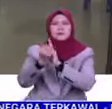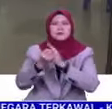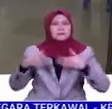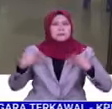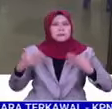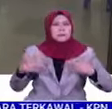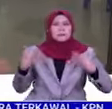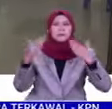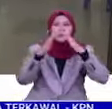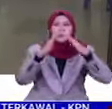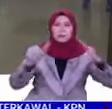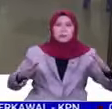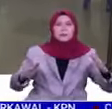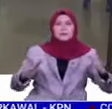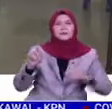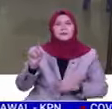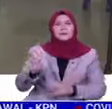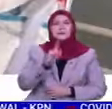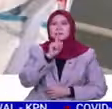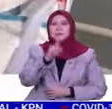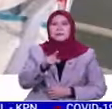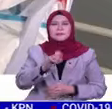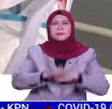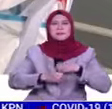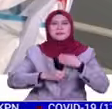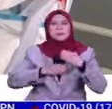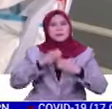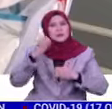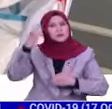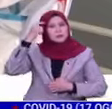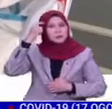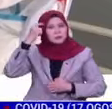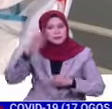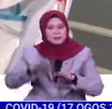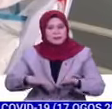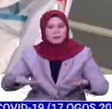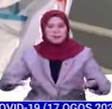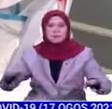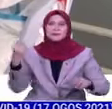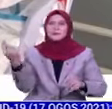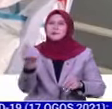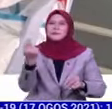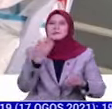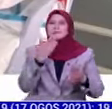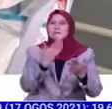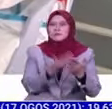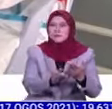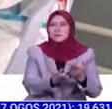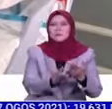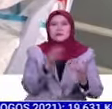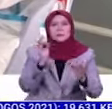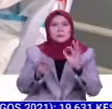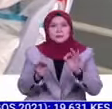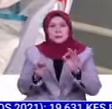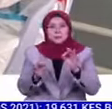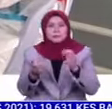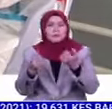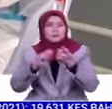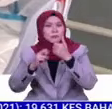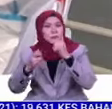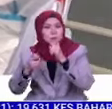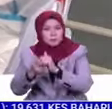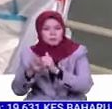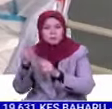harmoni di rumah bagi memastikan emosi dan mental kanak-kanak sentiasa baik. Sekiranya masalah semakin